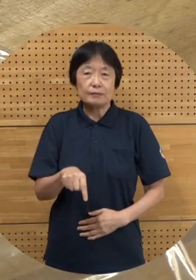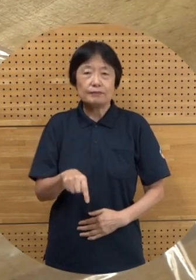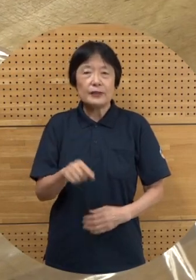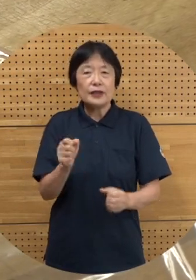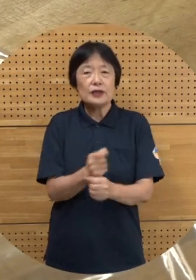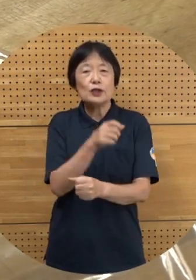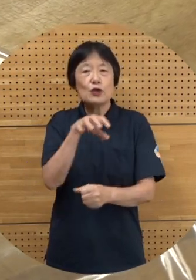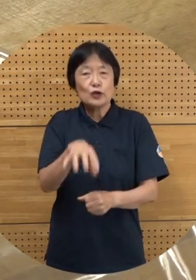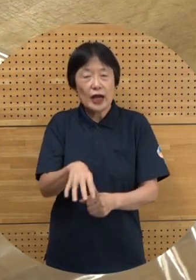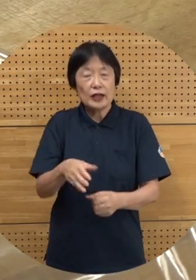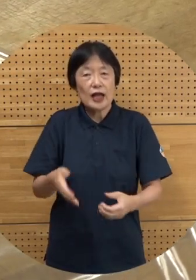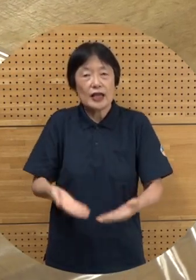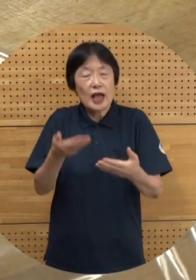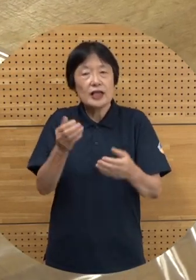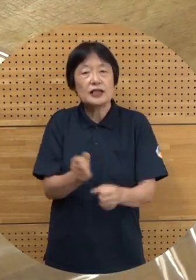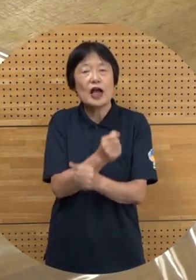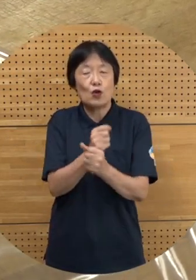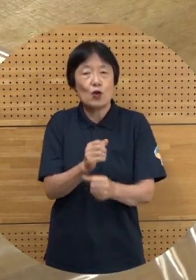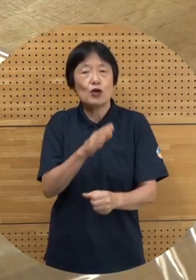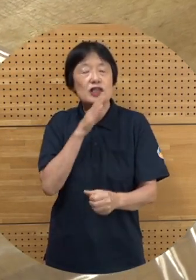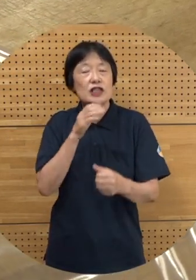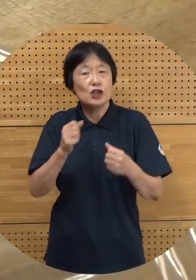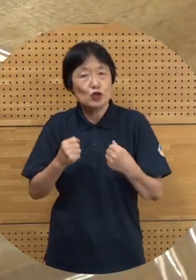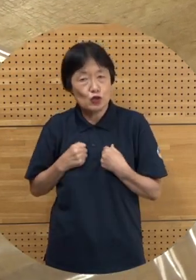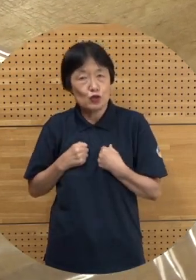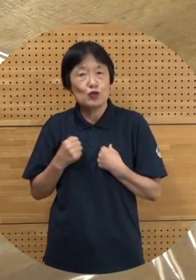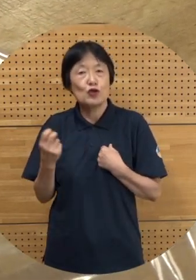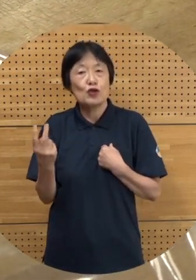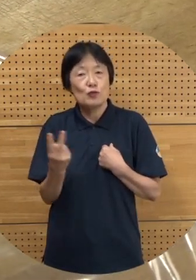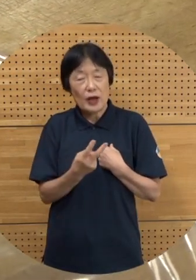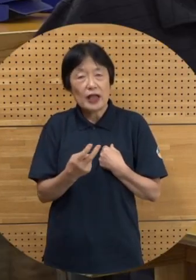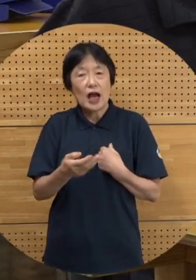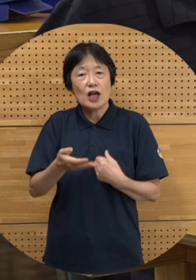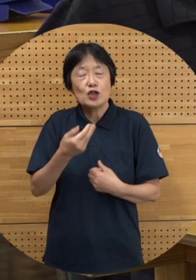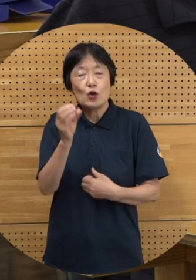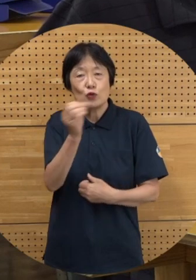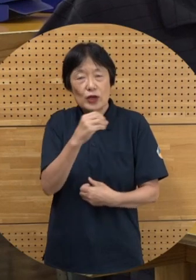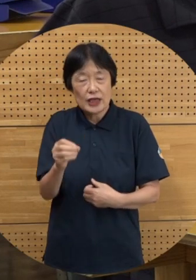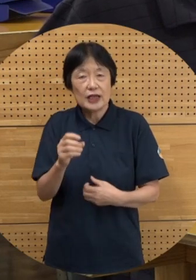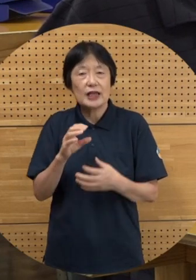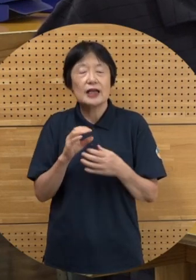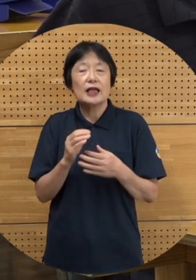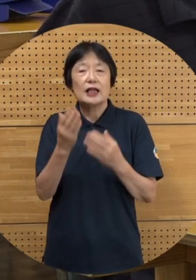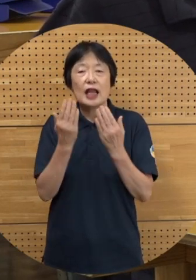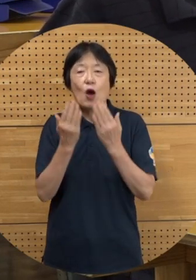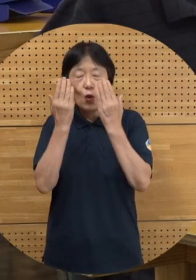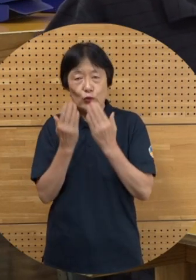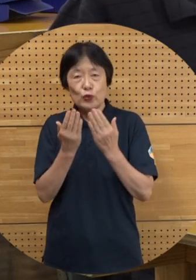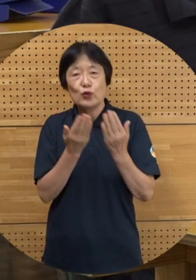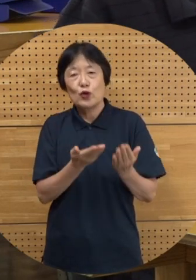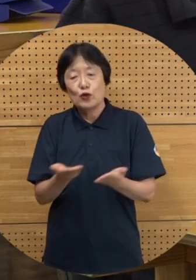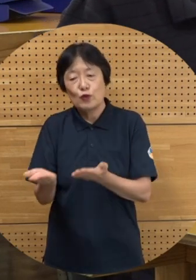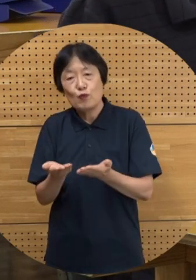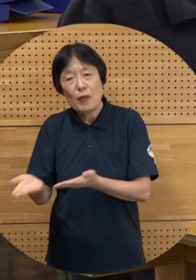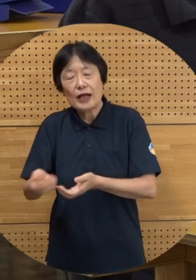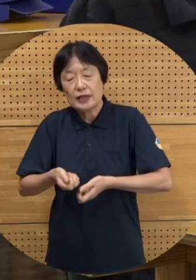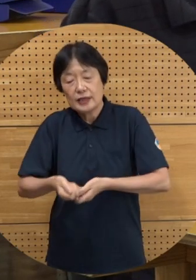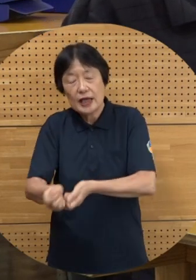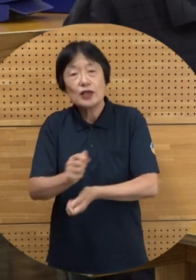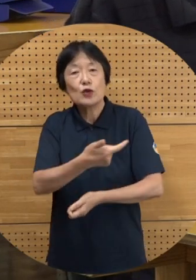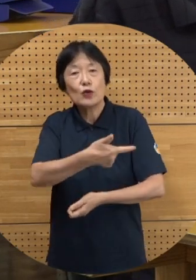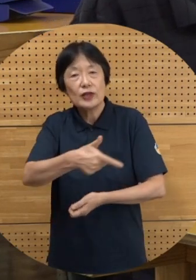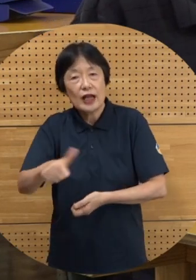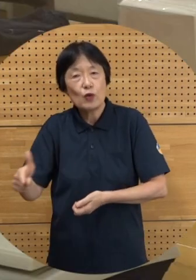内での軽作業や実習のほか、食品関係やタオル関係、運搬、清掃